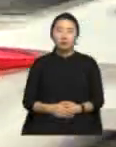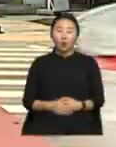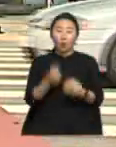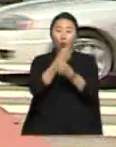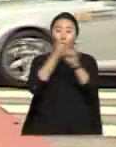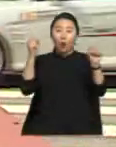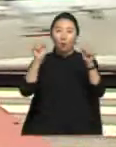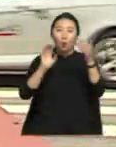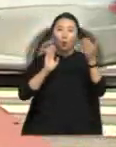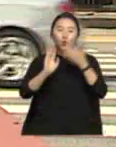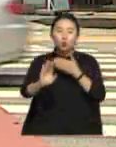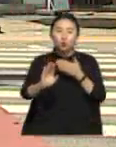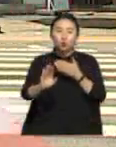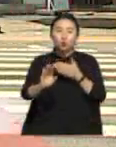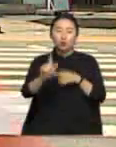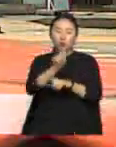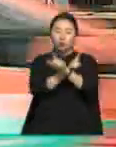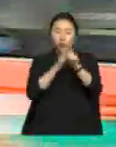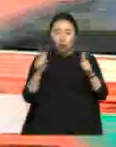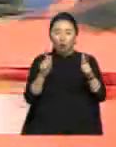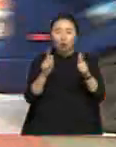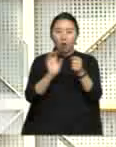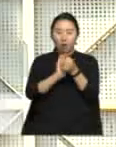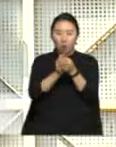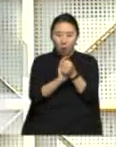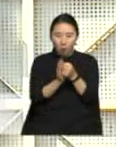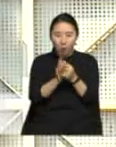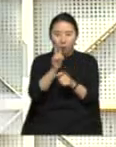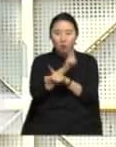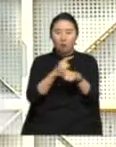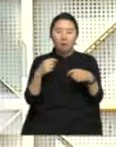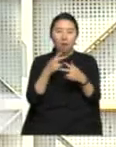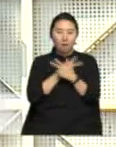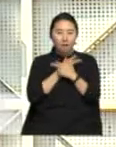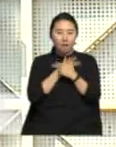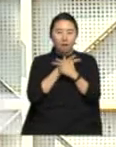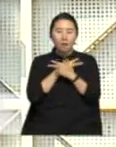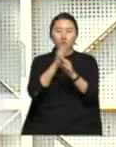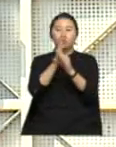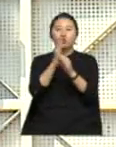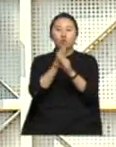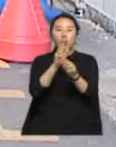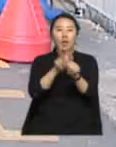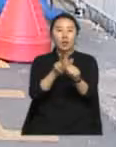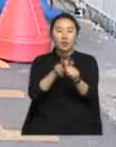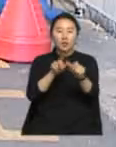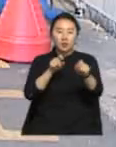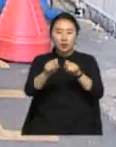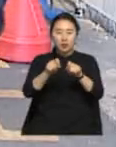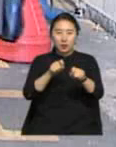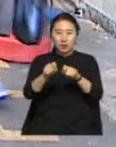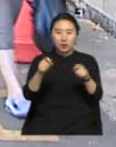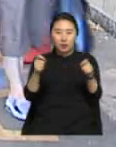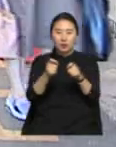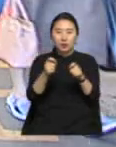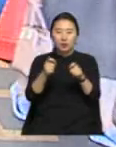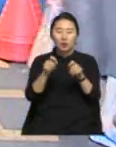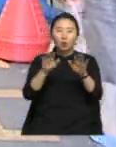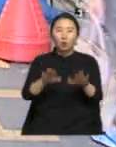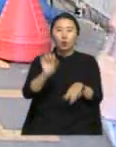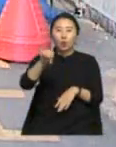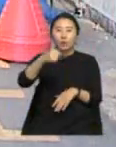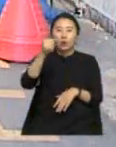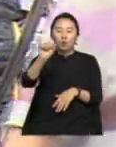광복 이후 양곡, 청과 도매시장으로 자리매김했던 황학동 중앙시장입니다. 현재 550여 개의